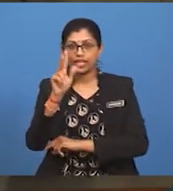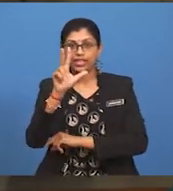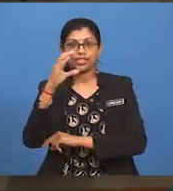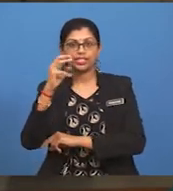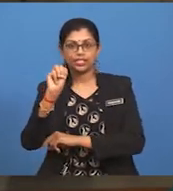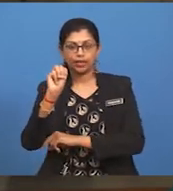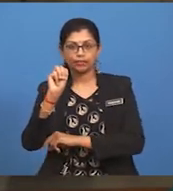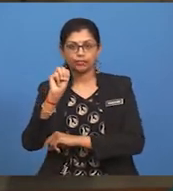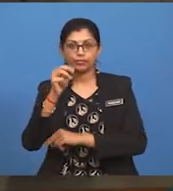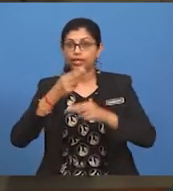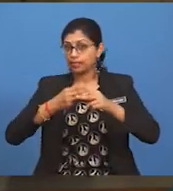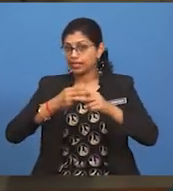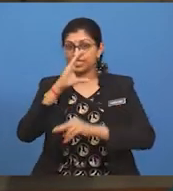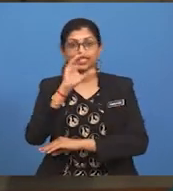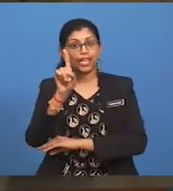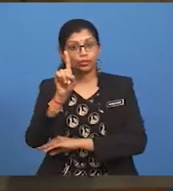3 cm, labelkan C1.